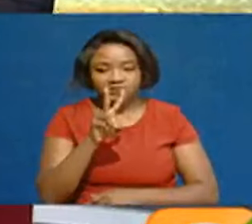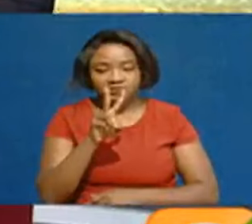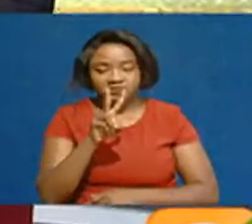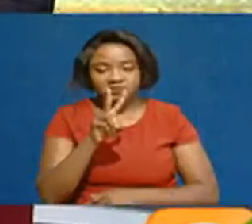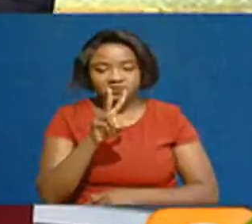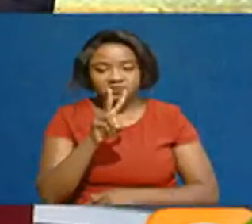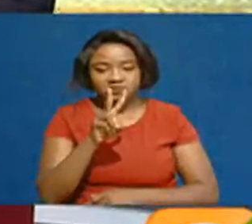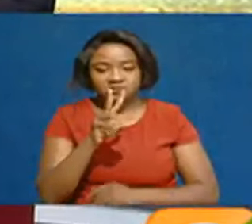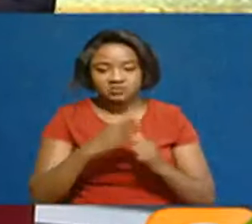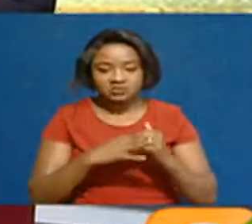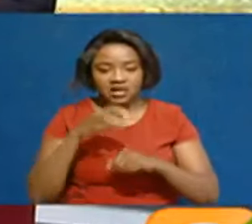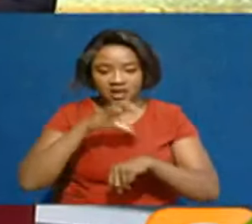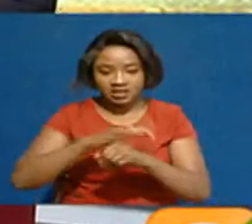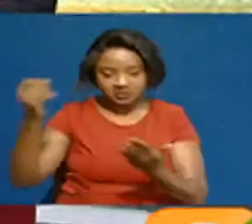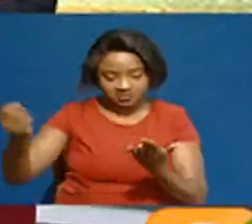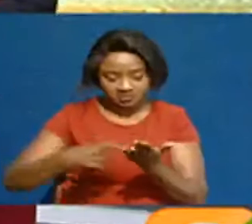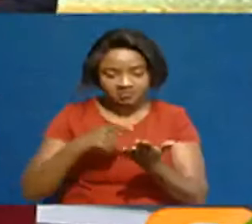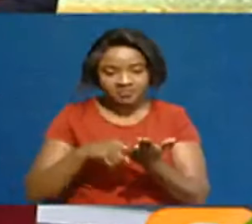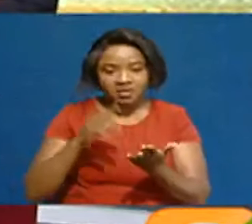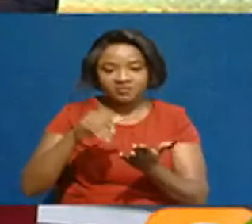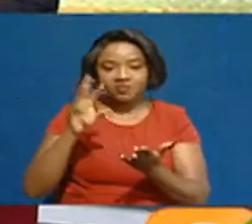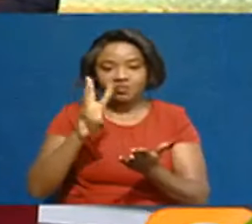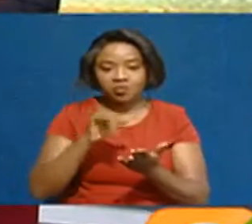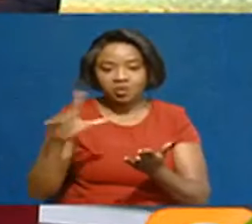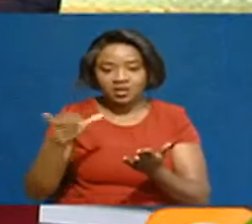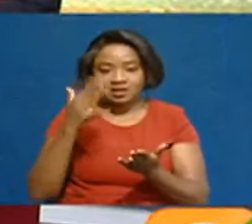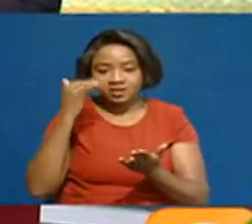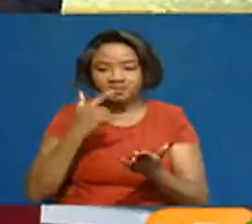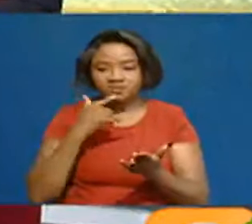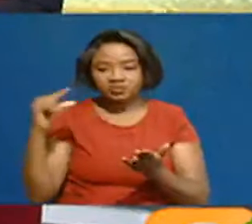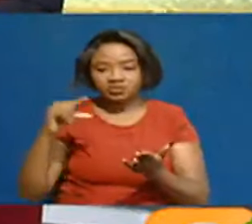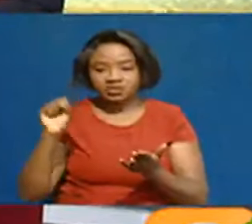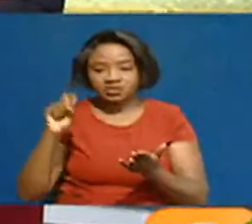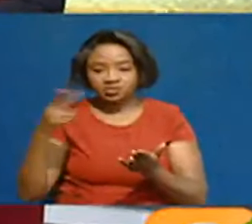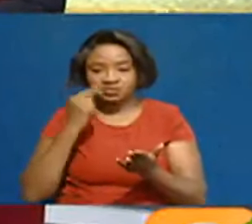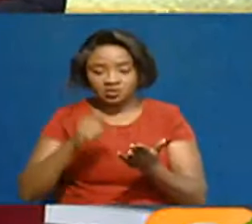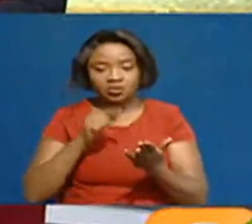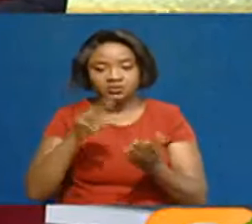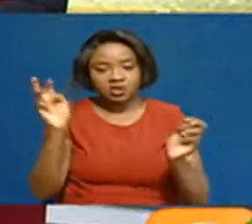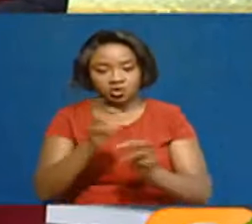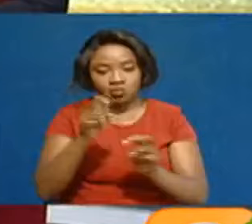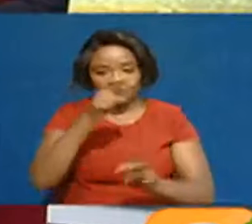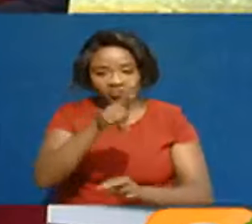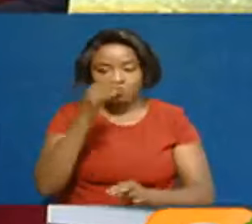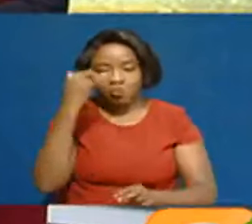wa GSU kuwa anasakwa kwa sababu ya kujihusisha na maandamano ya vijana wa Gen Z.